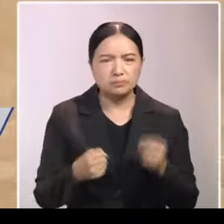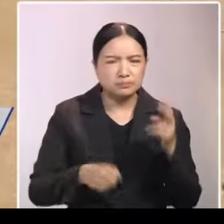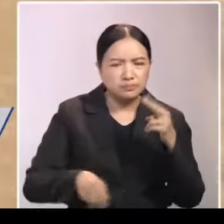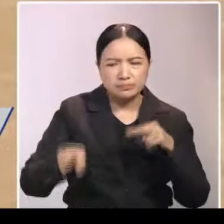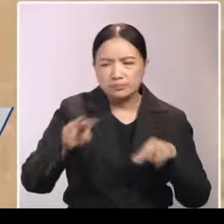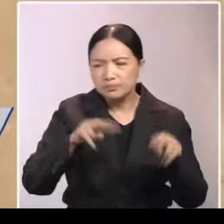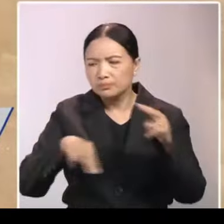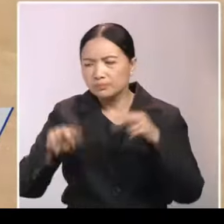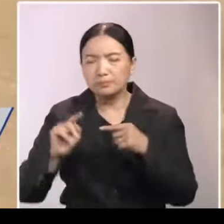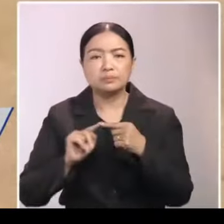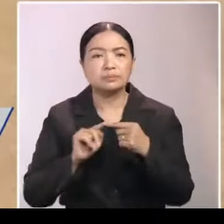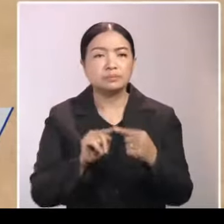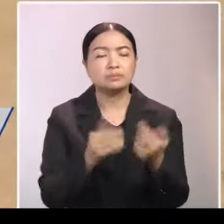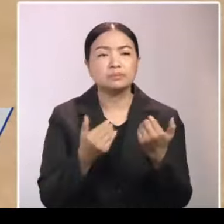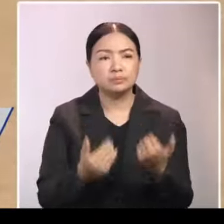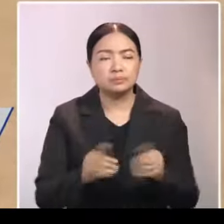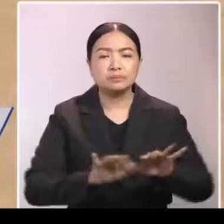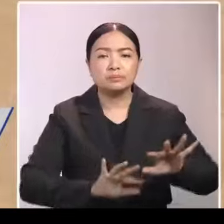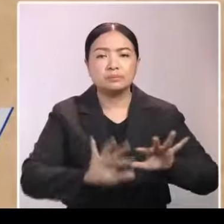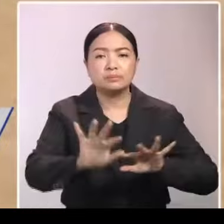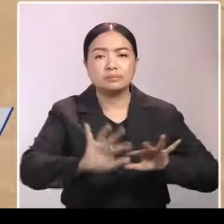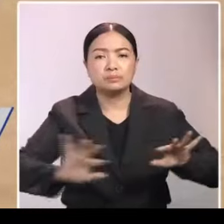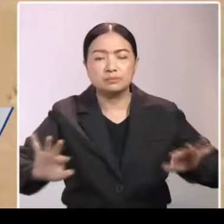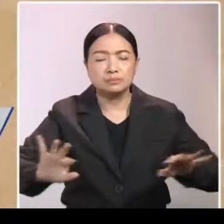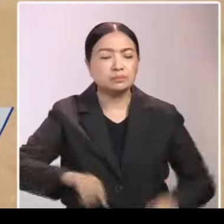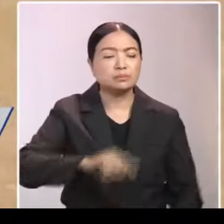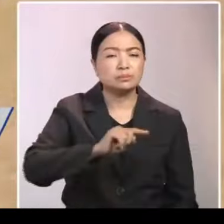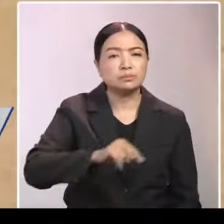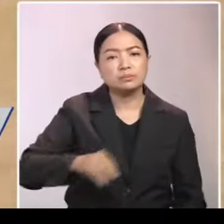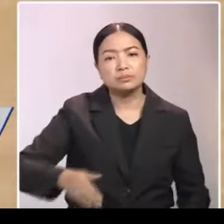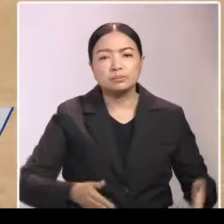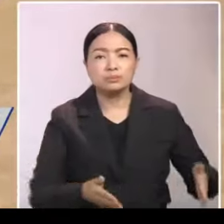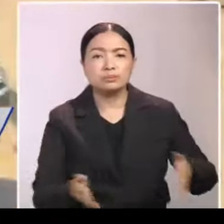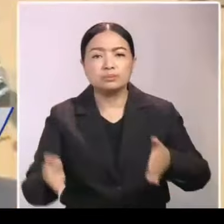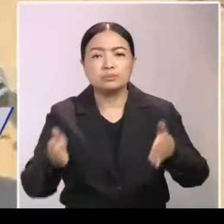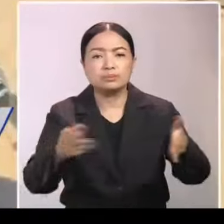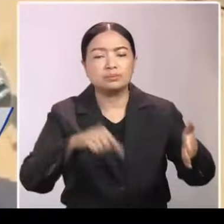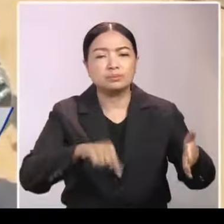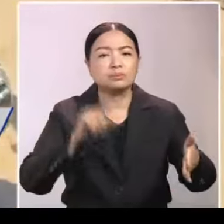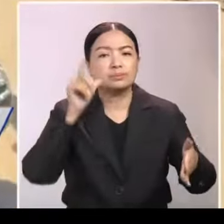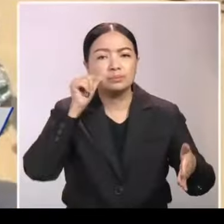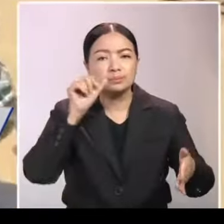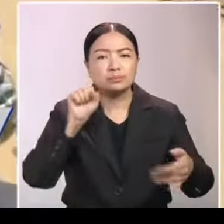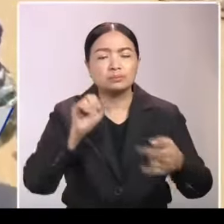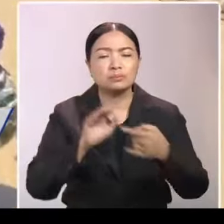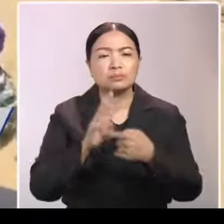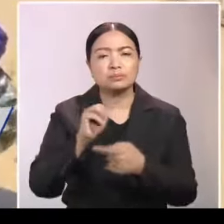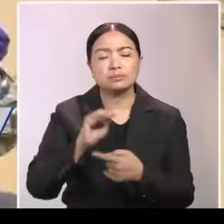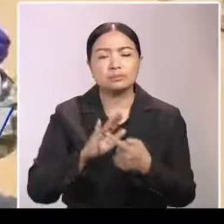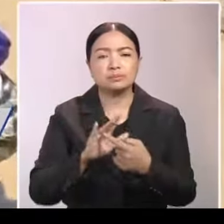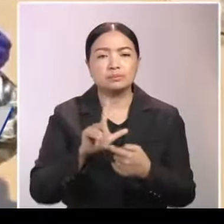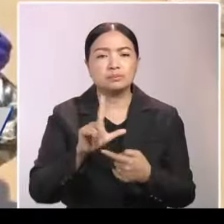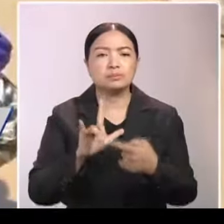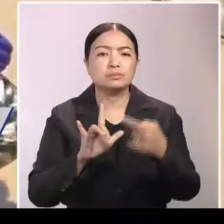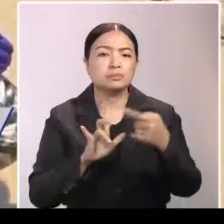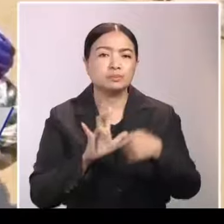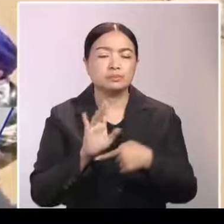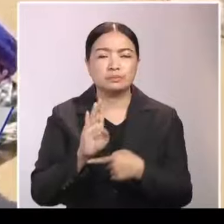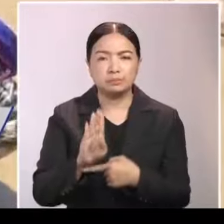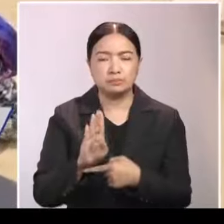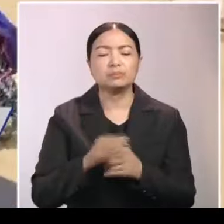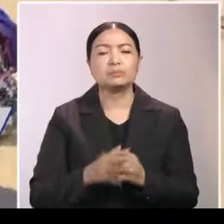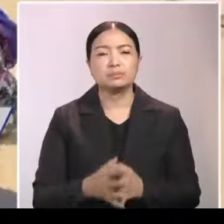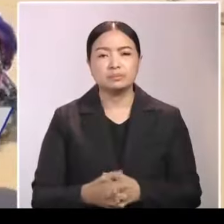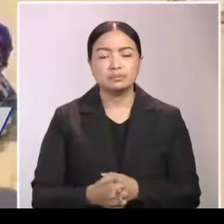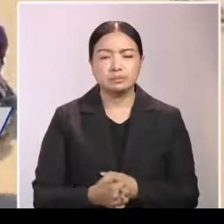อย่างต่อเนื่องตอนนี้กระจายกำลังออกค้นหาตามละตามลำน้ำแม่สามแลบครับตั้งแต่จุดที่เกิดเหตุทางข้ามน้ำ